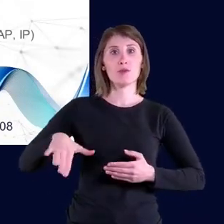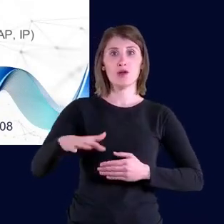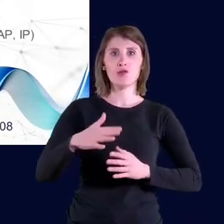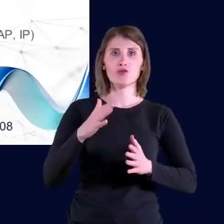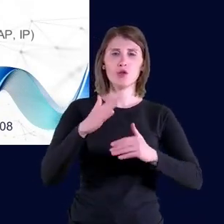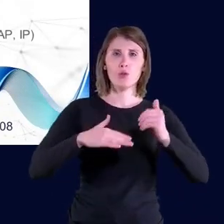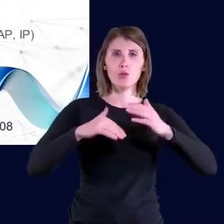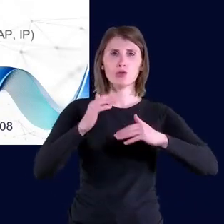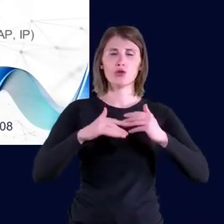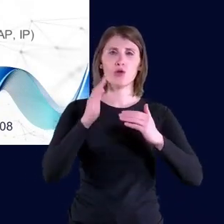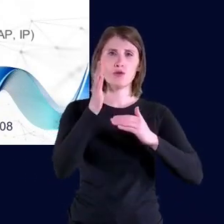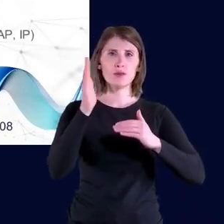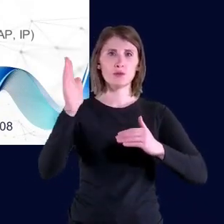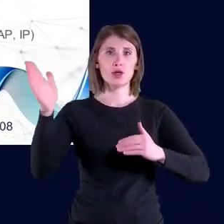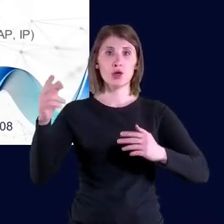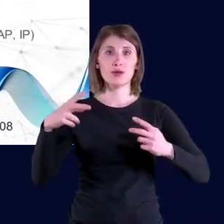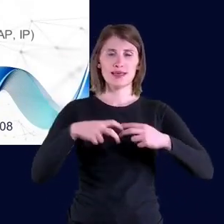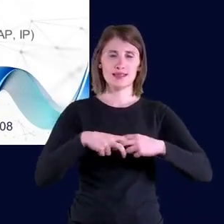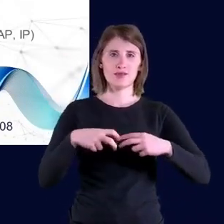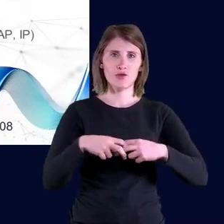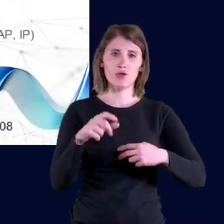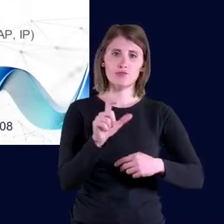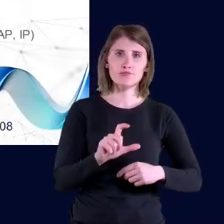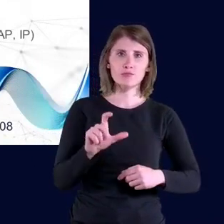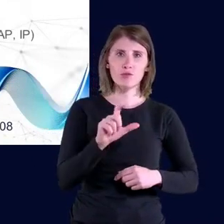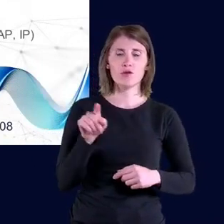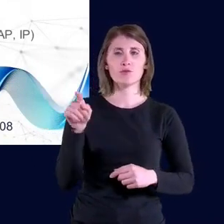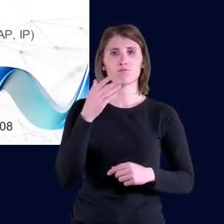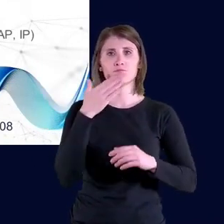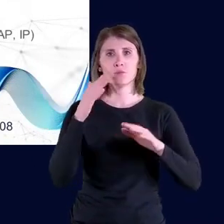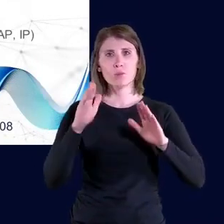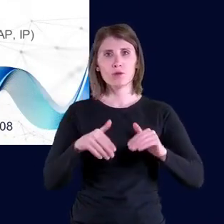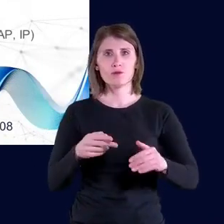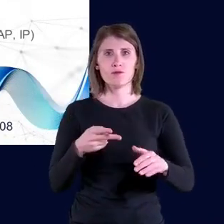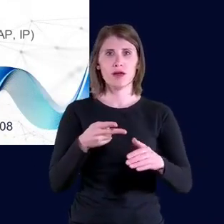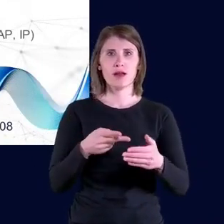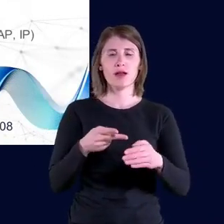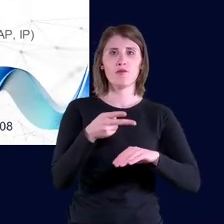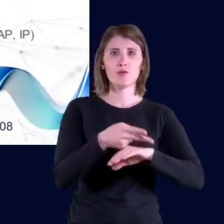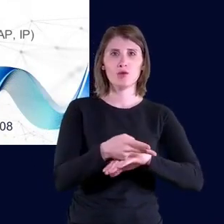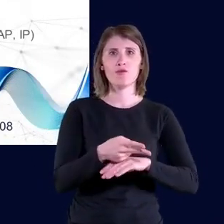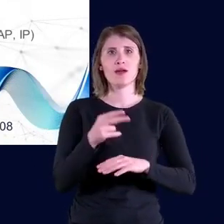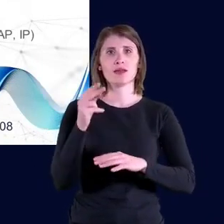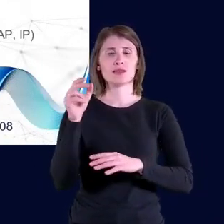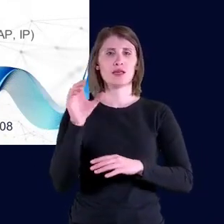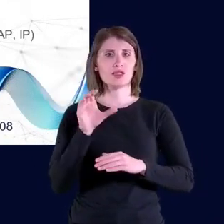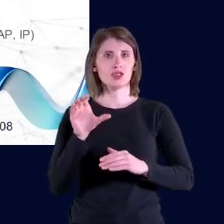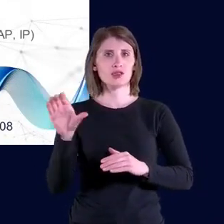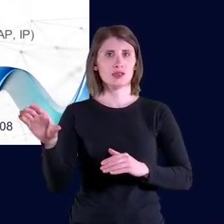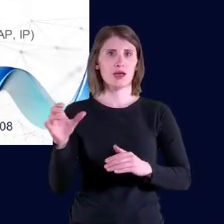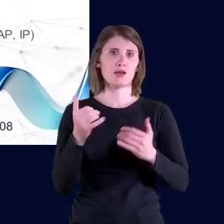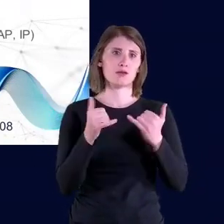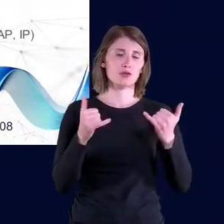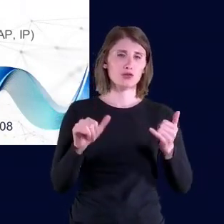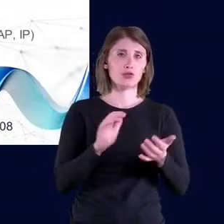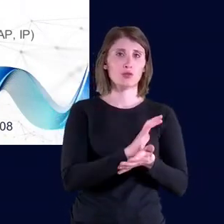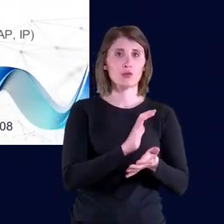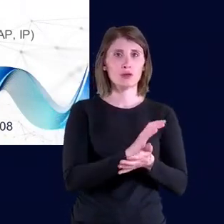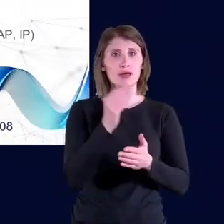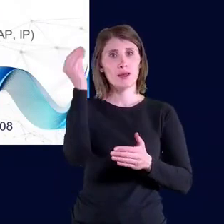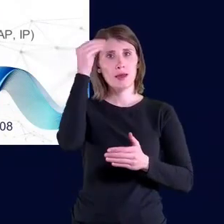cyfrowych repozytoriów cyfrowych który umożliwia wprowadzanie danych różnego typu artykułów naukowych